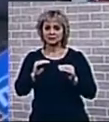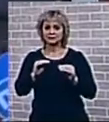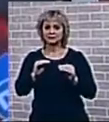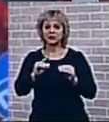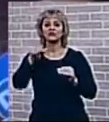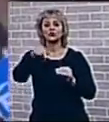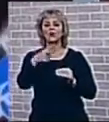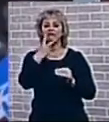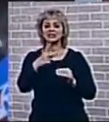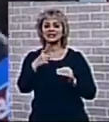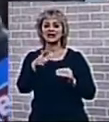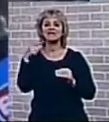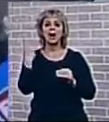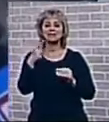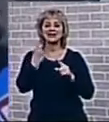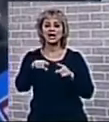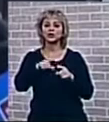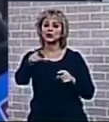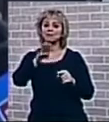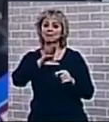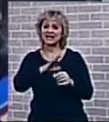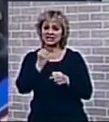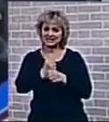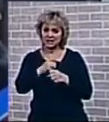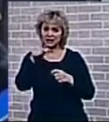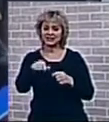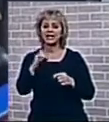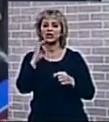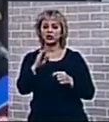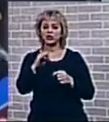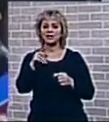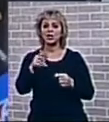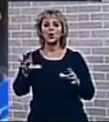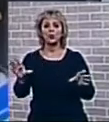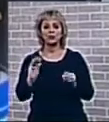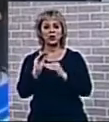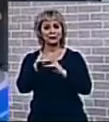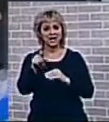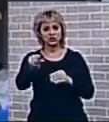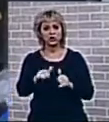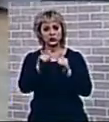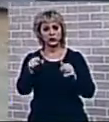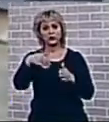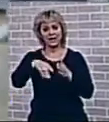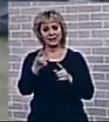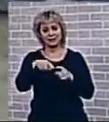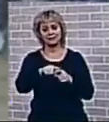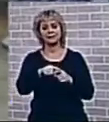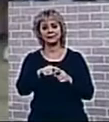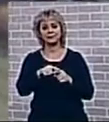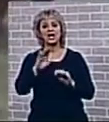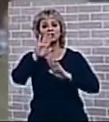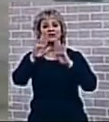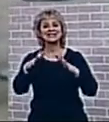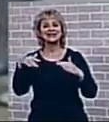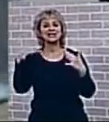содержать в том виде, во-первых, в котором оно было создано, и приумножать все это.